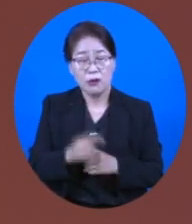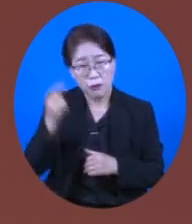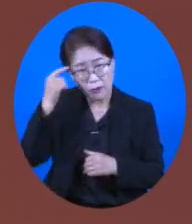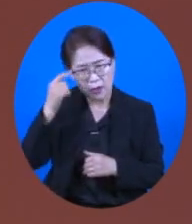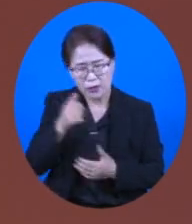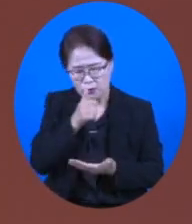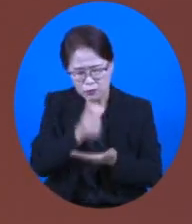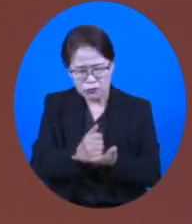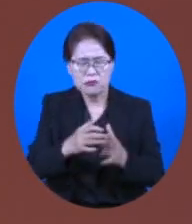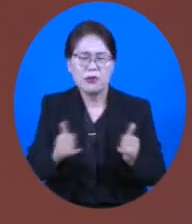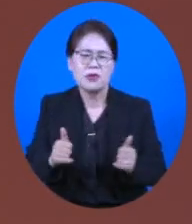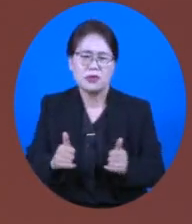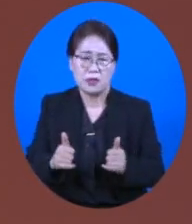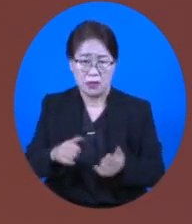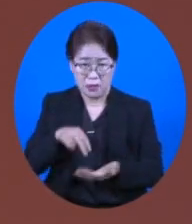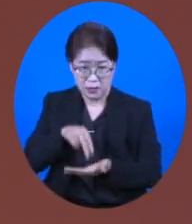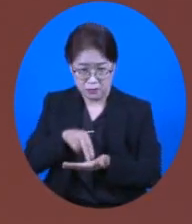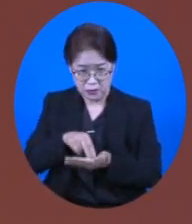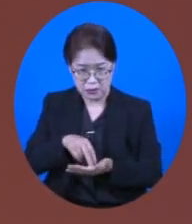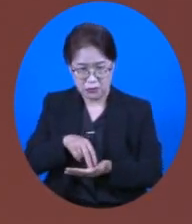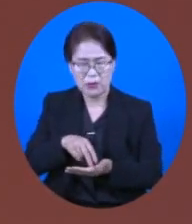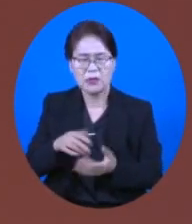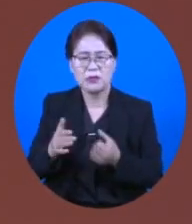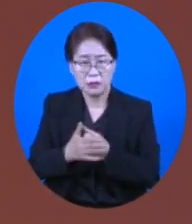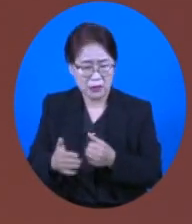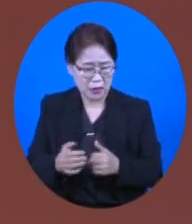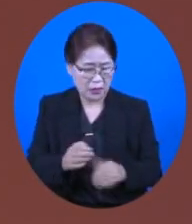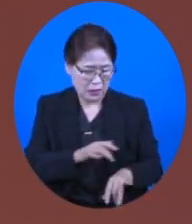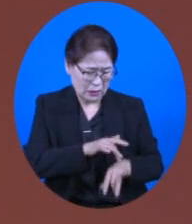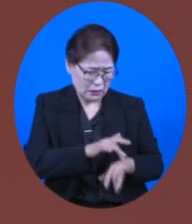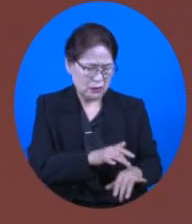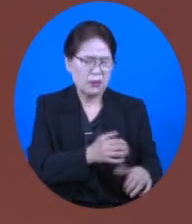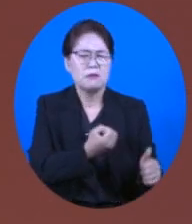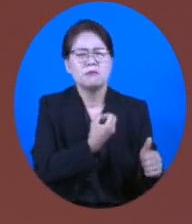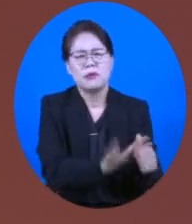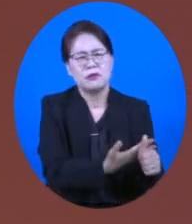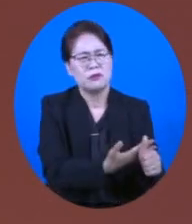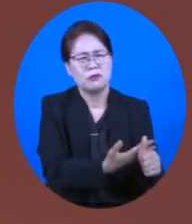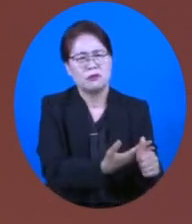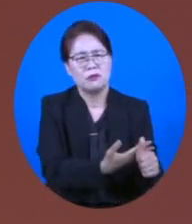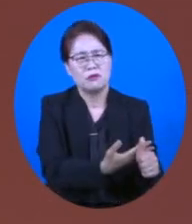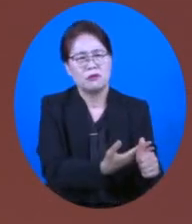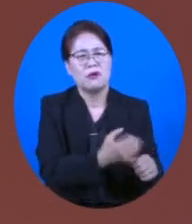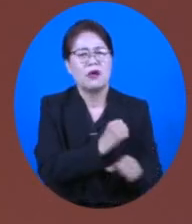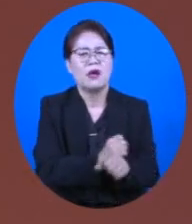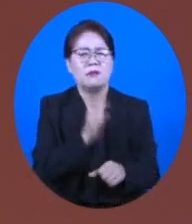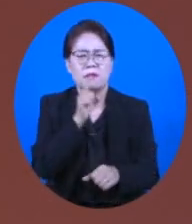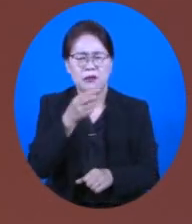사탄이 그렇게 비난하고 참소하고 정죄해도 할 말이 없었던 거죠.